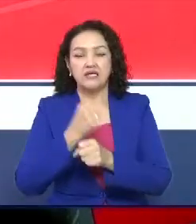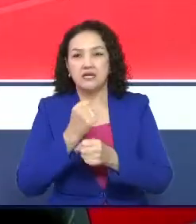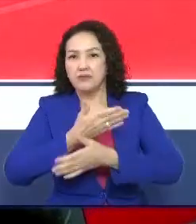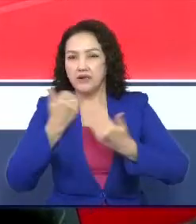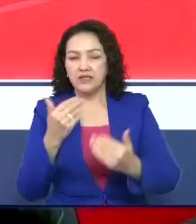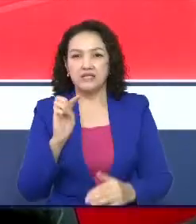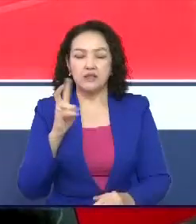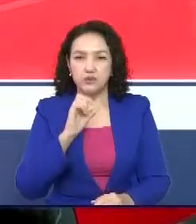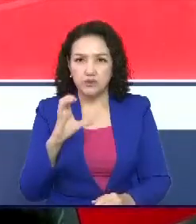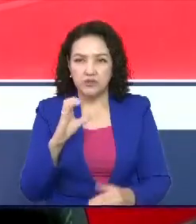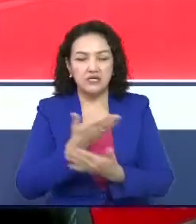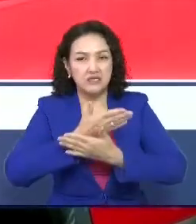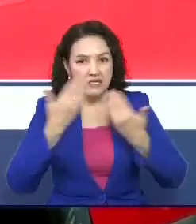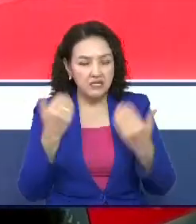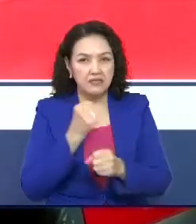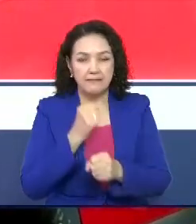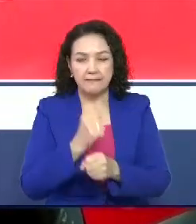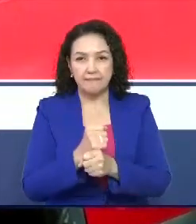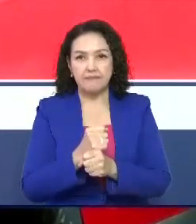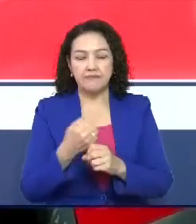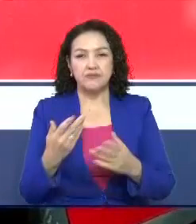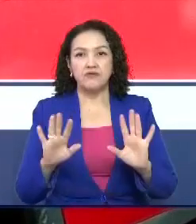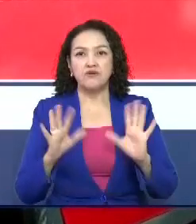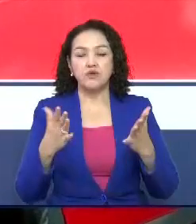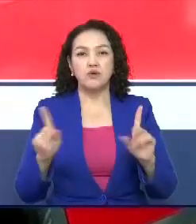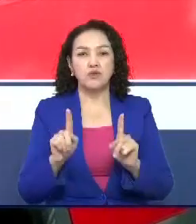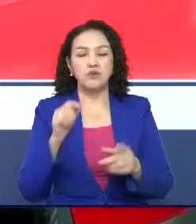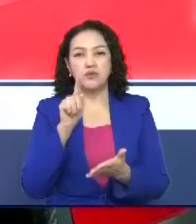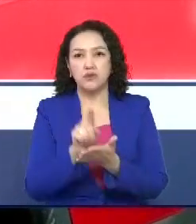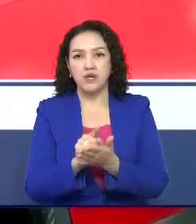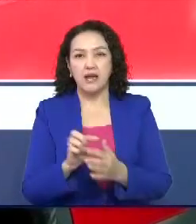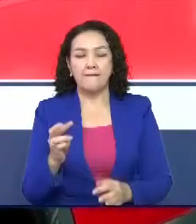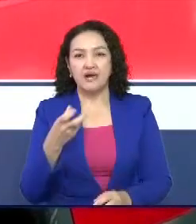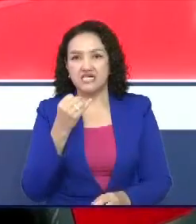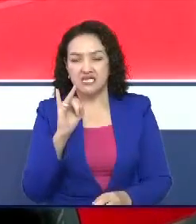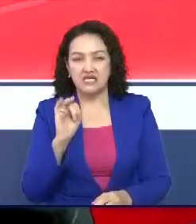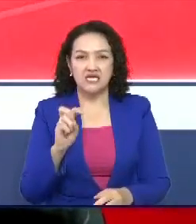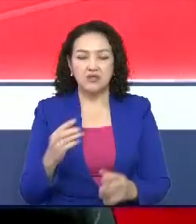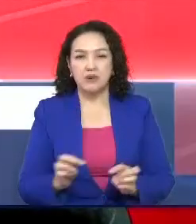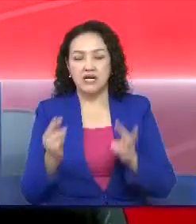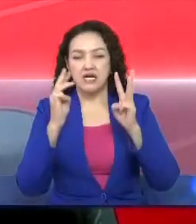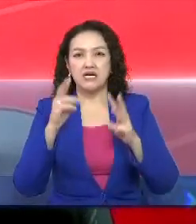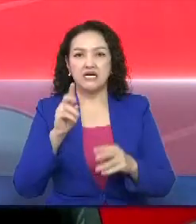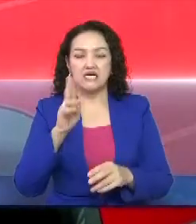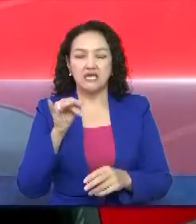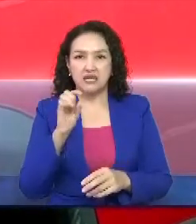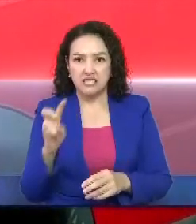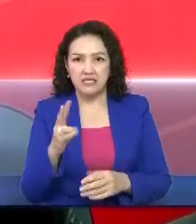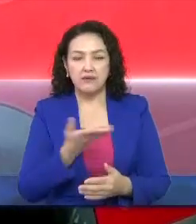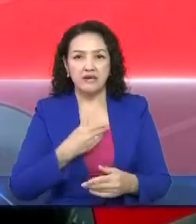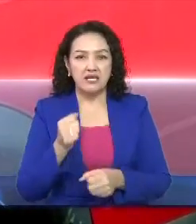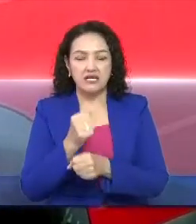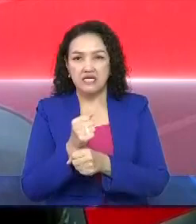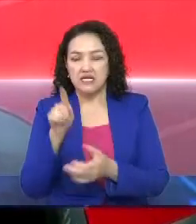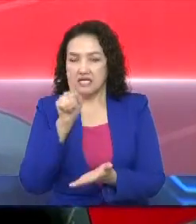насосы не работают. Если что-то случилось, например, да, должен работать пожарные краны внутренние, и пожарными кранами мы должны тушить